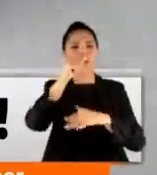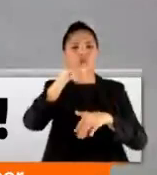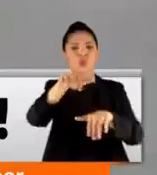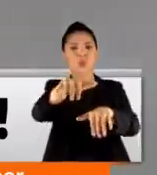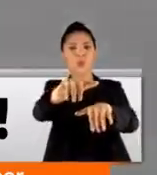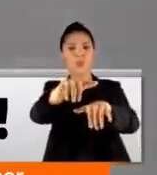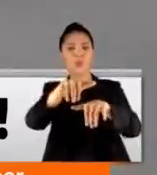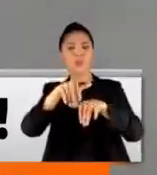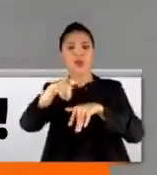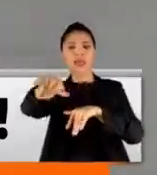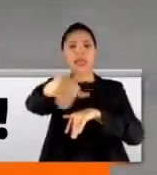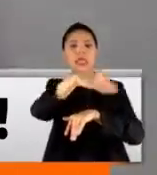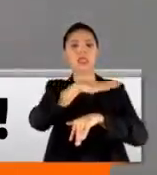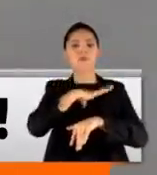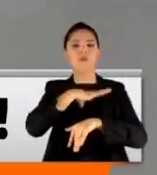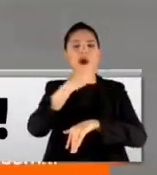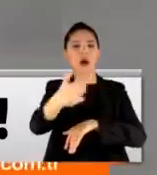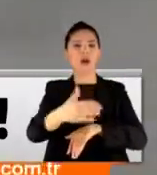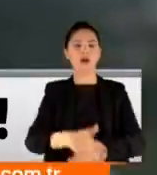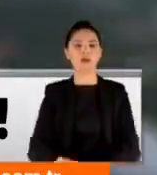akıntıya kapılarak sürüklendi.